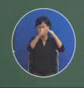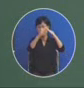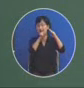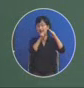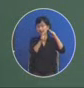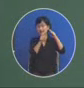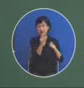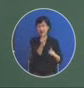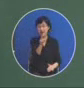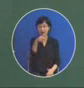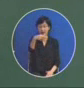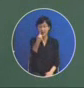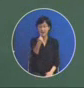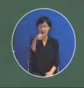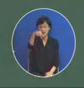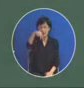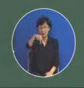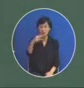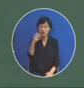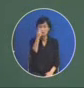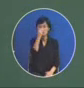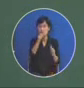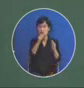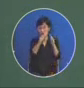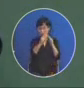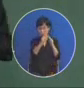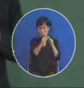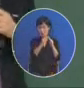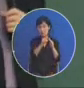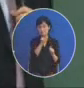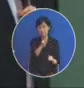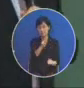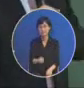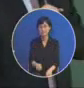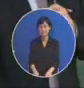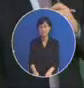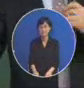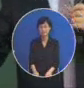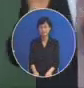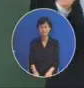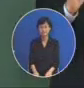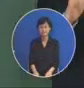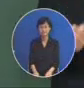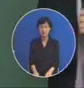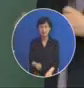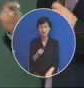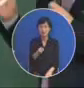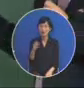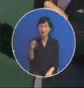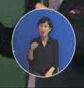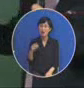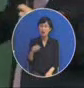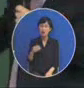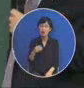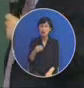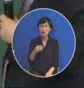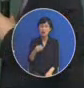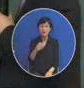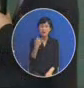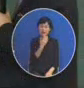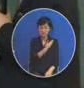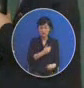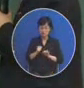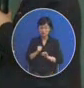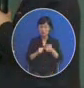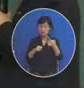and large temple. 헤롯 성전이라 이렇게. And that's what they call the temple of Herod. 그 성전 미문 나오죠. 그게 헤롯 성전입니다. And then when you